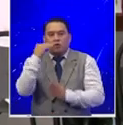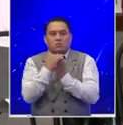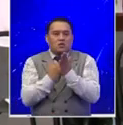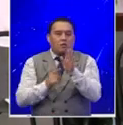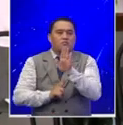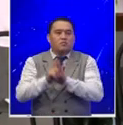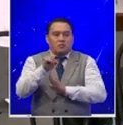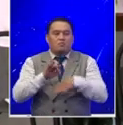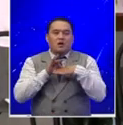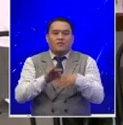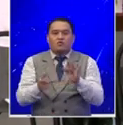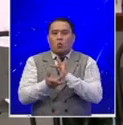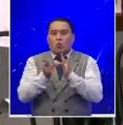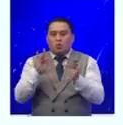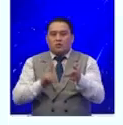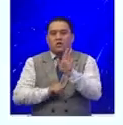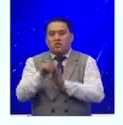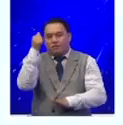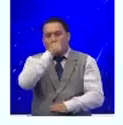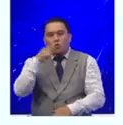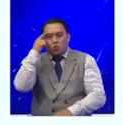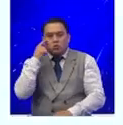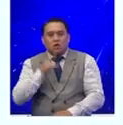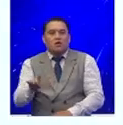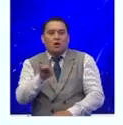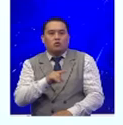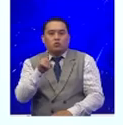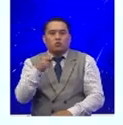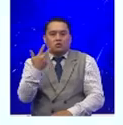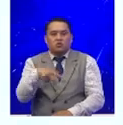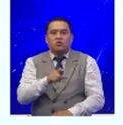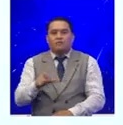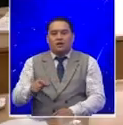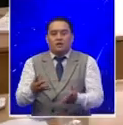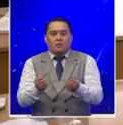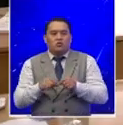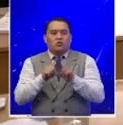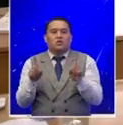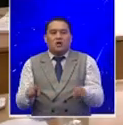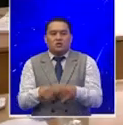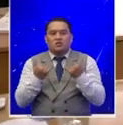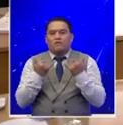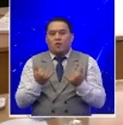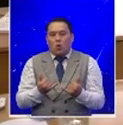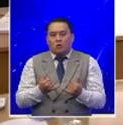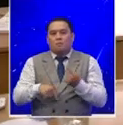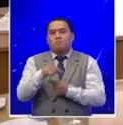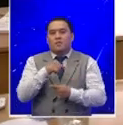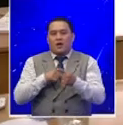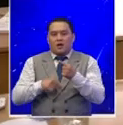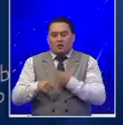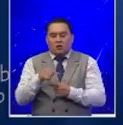«Бастау бизнес» проводится онлайн. С начала года в Куксусском районе 130 человек уже получили сертификаты. В настоящее время азы